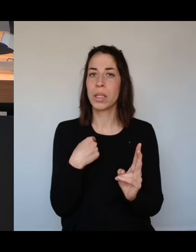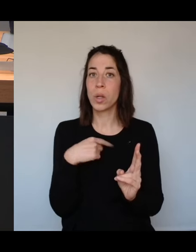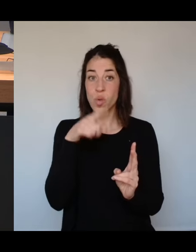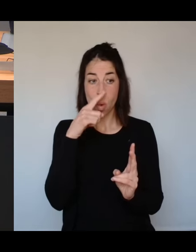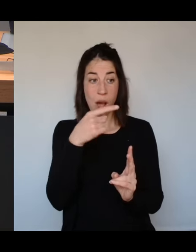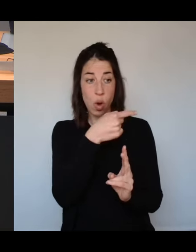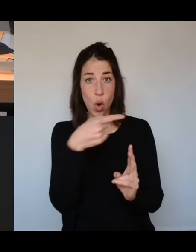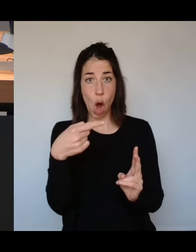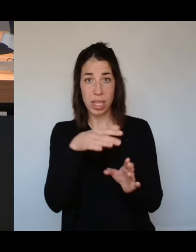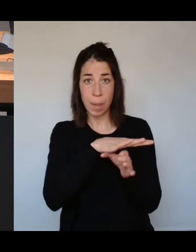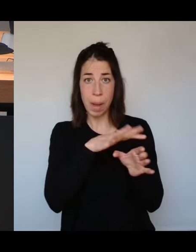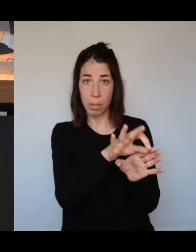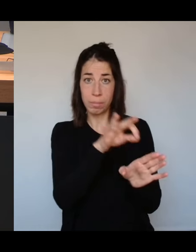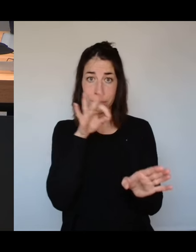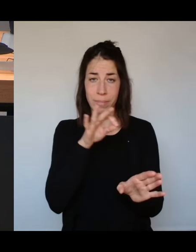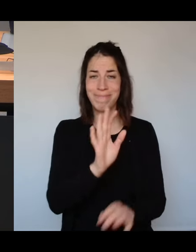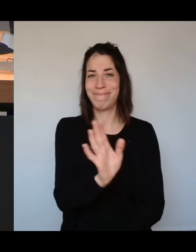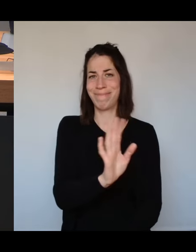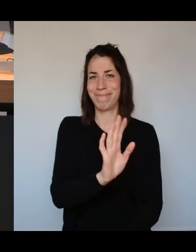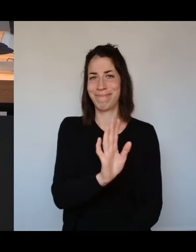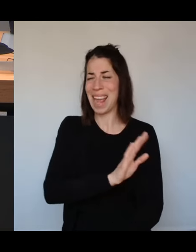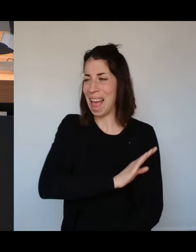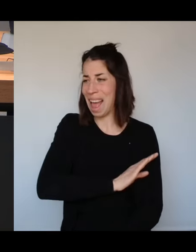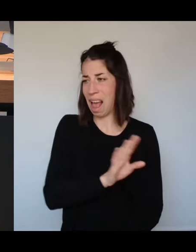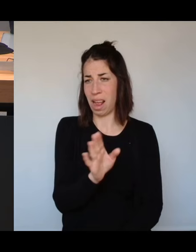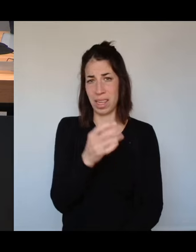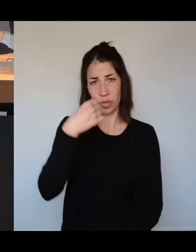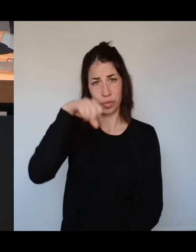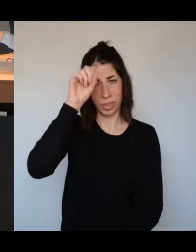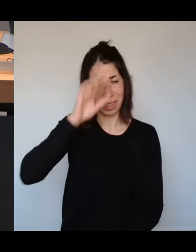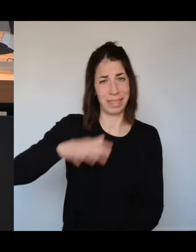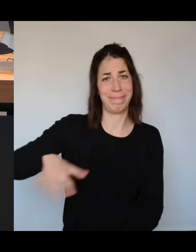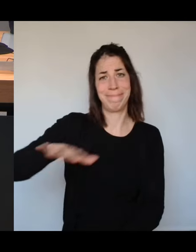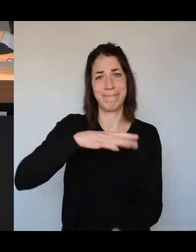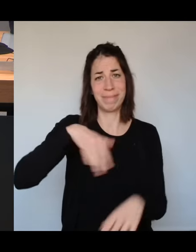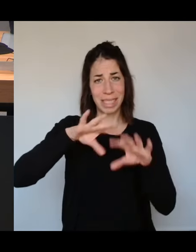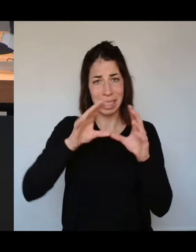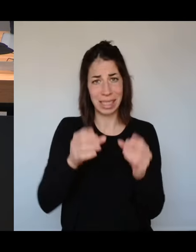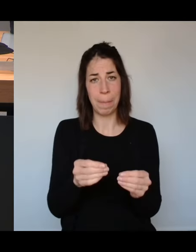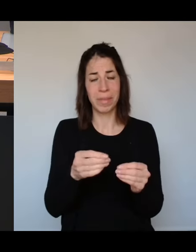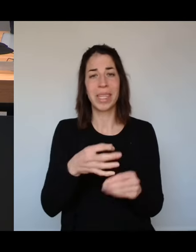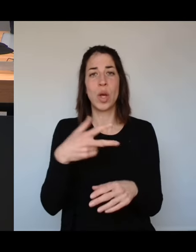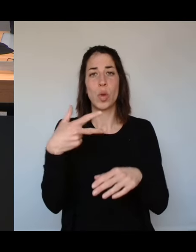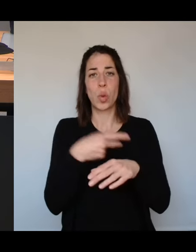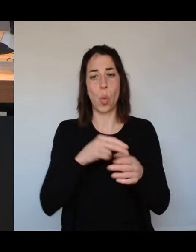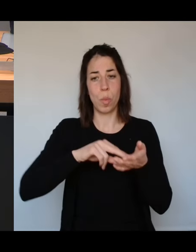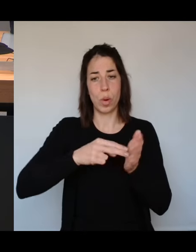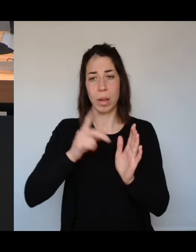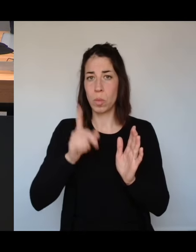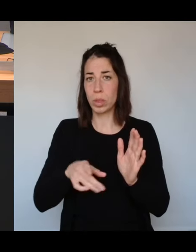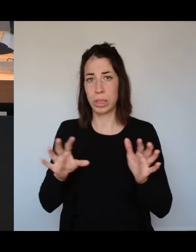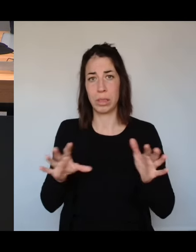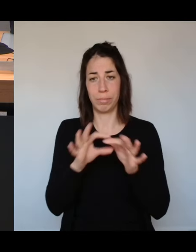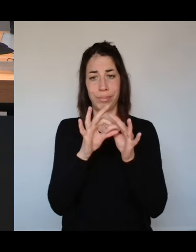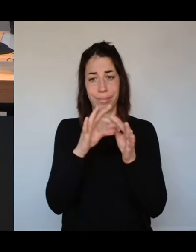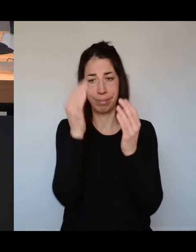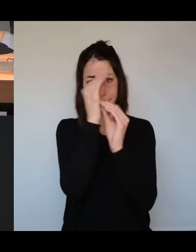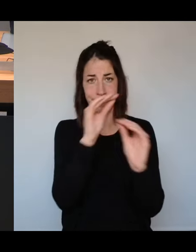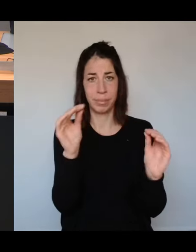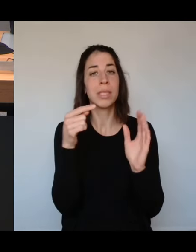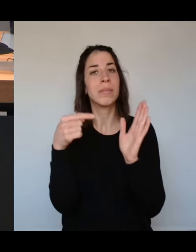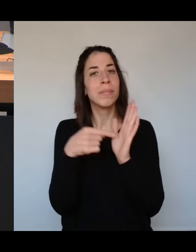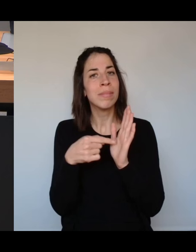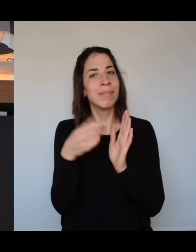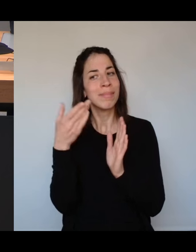Stadt reden und wir müssen über das Drogenpolitik der ganzen Stadt reden. Und auch das leistet das Paket des Sicherheitsgipfels, das vom